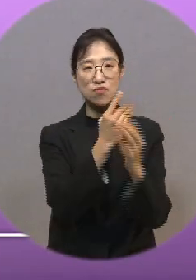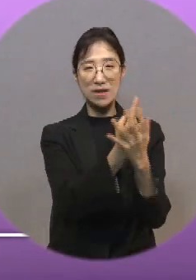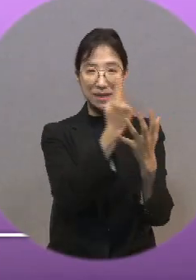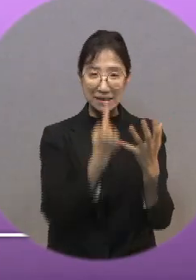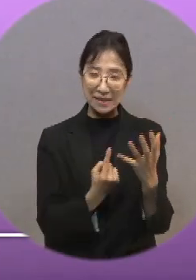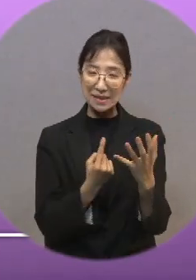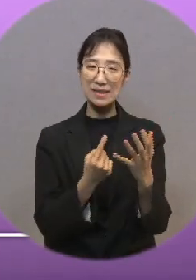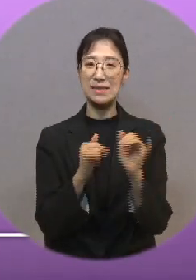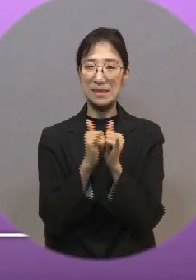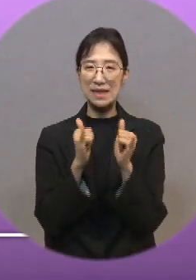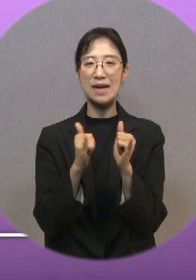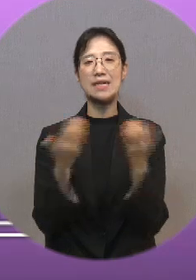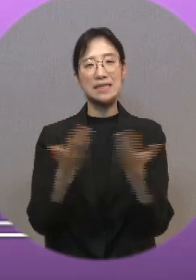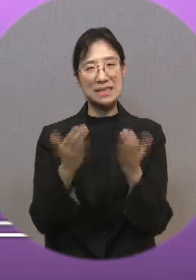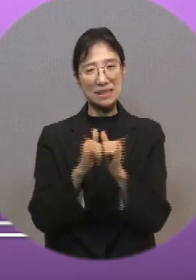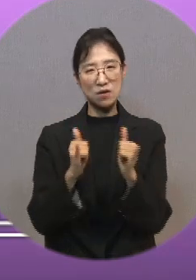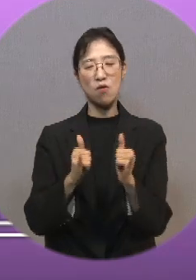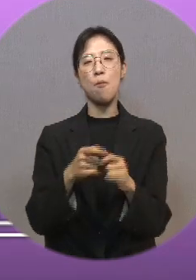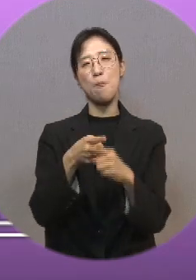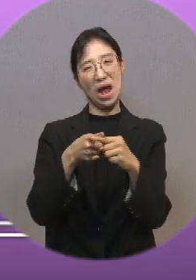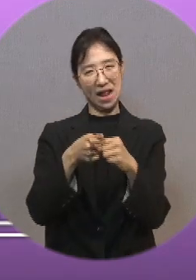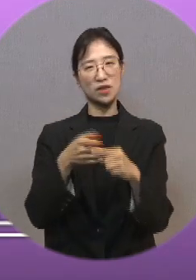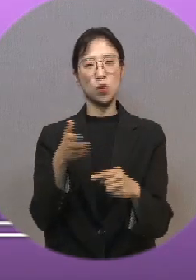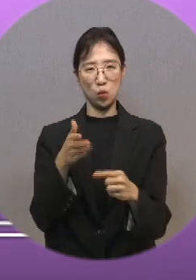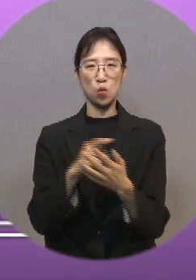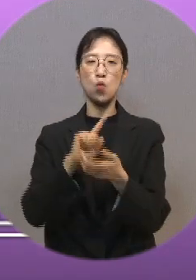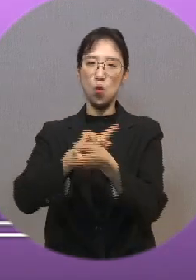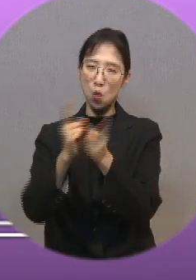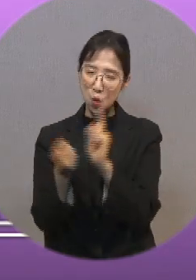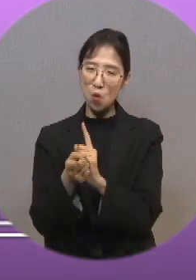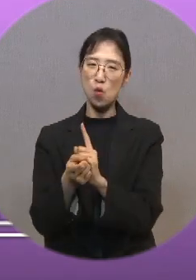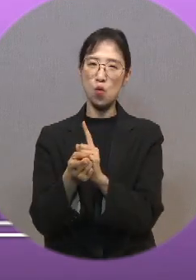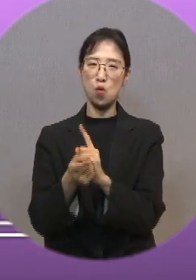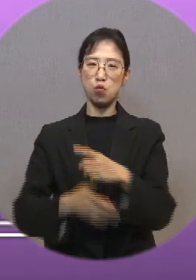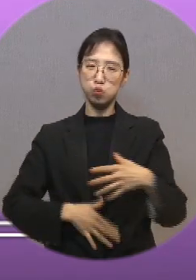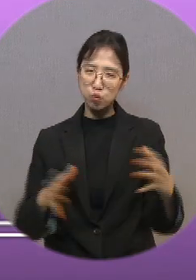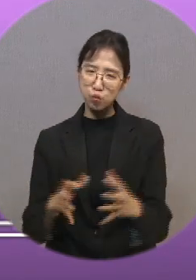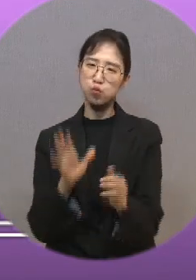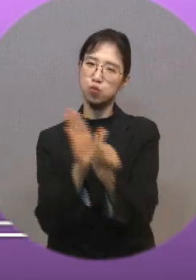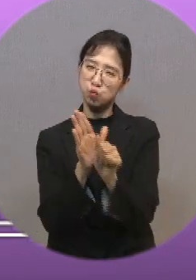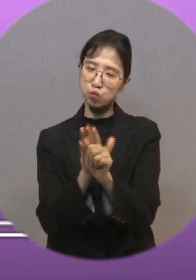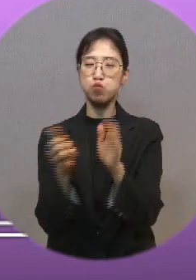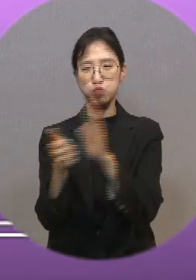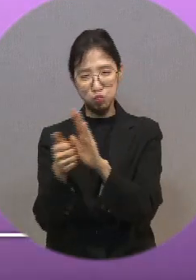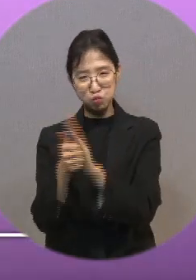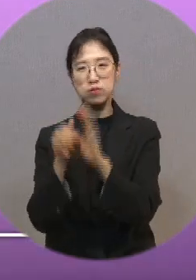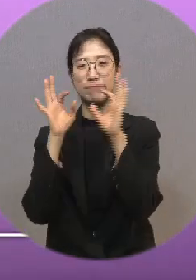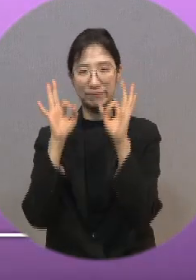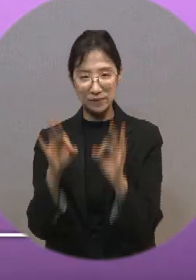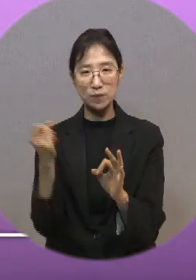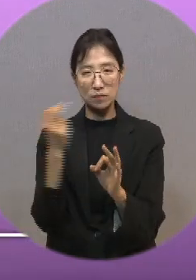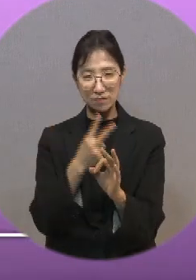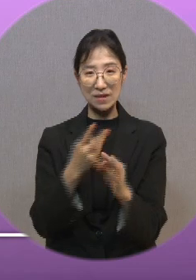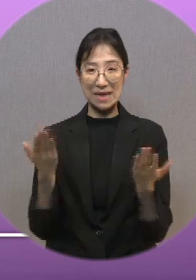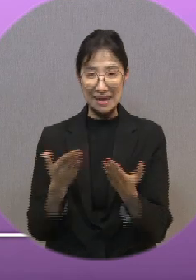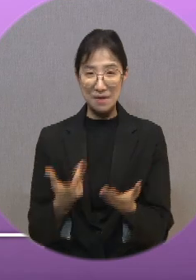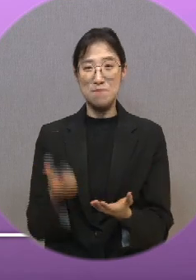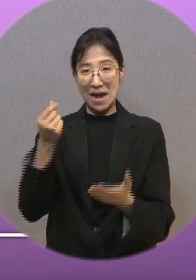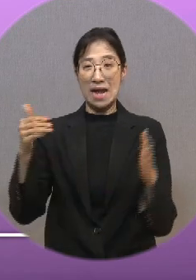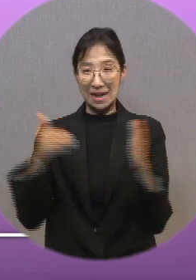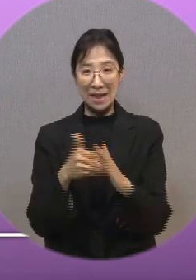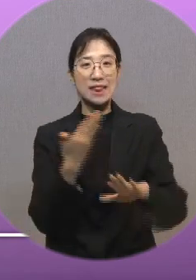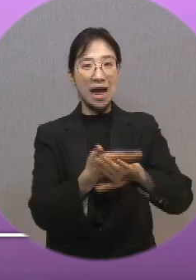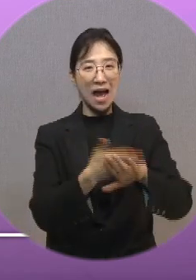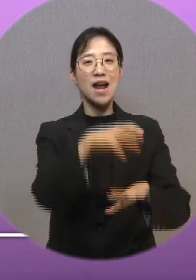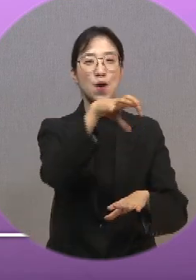탈북민이 한 반 정도로 들어가게 되는데 서로 이렇게 도와주면서 일을 열심히 하는 것도 봤고 그다음에 자기네들 이거 빨리 끝내고 다른 현장을